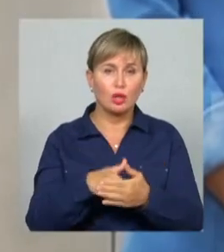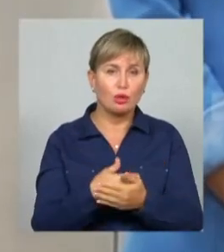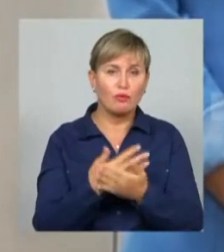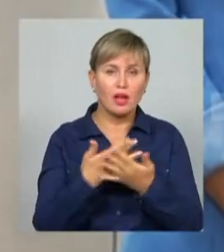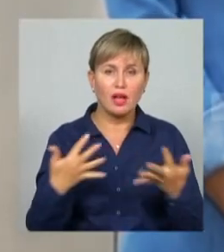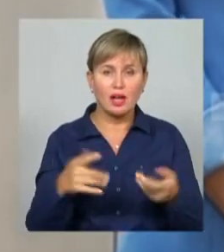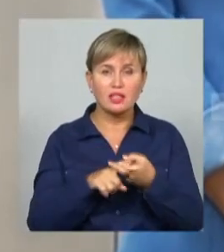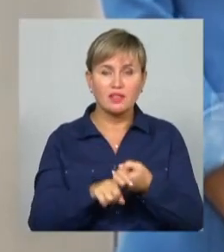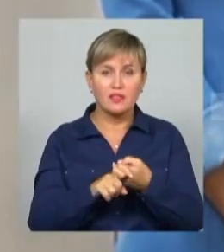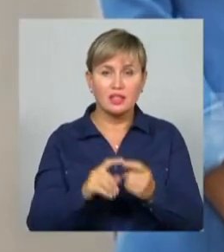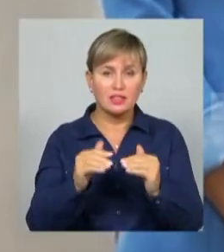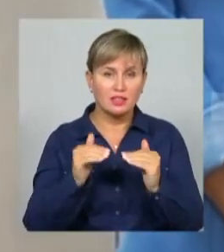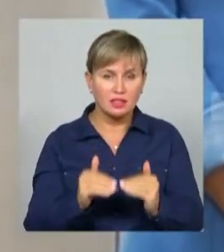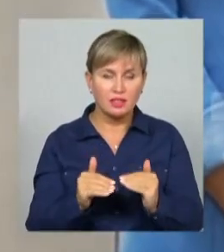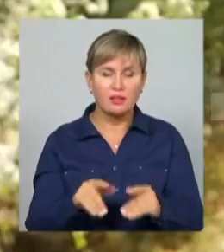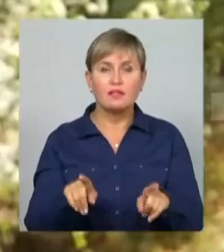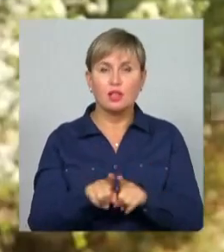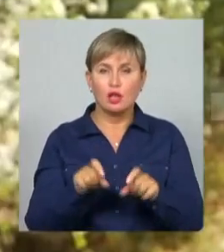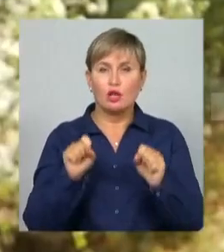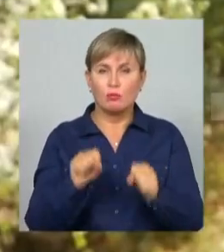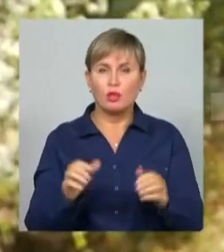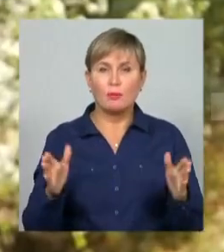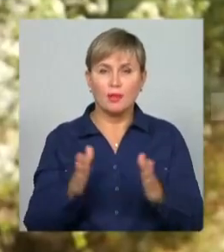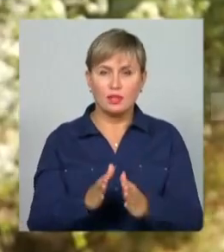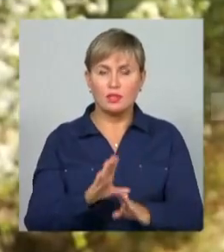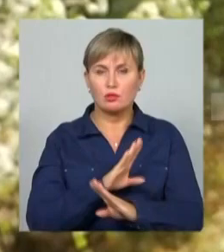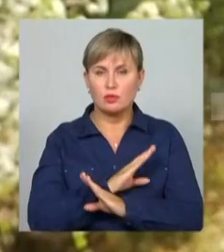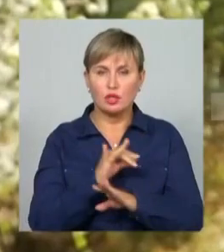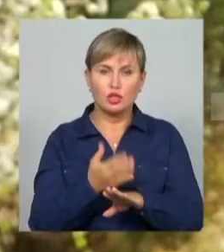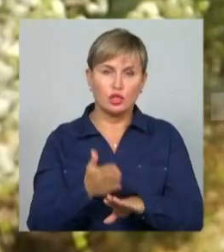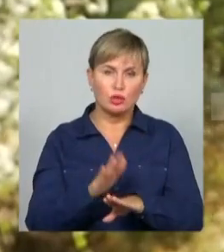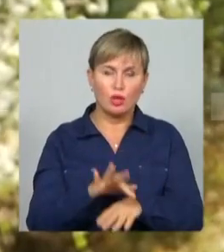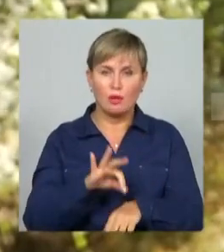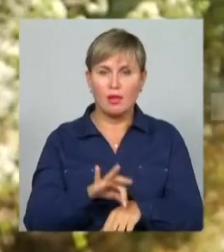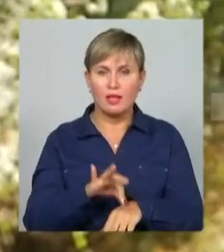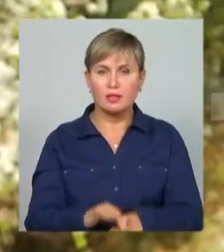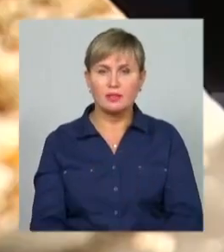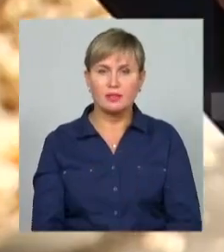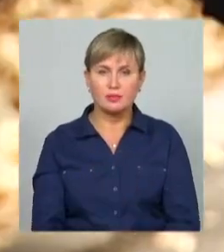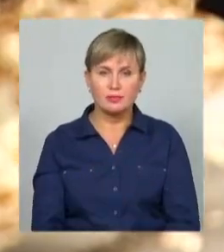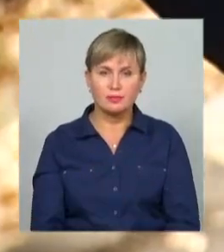мутаций незначительно снизилась, они способны минимизировать летальность и тяжелое течение болезни.